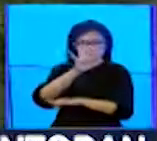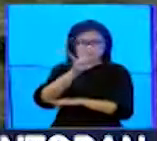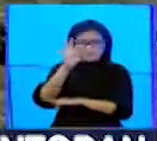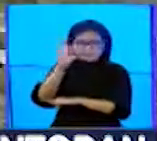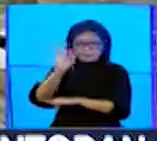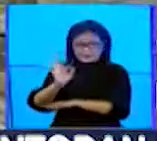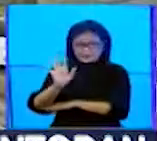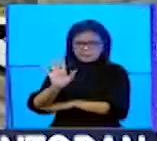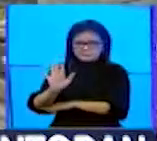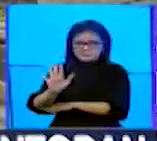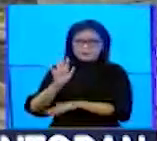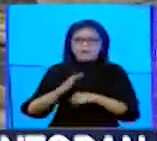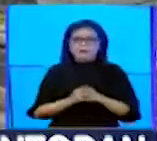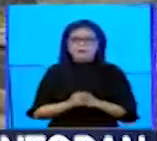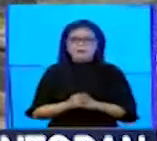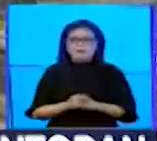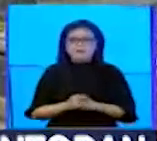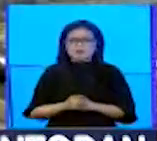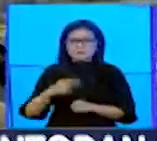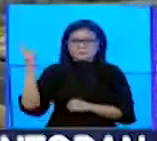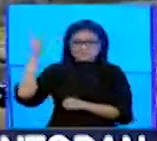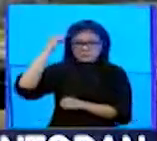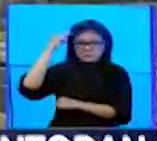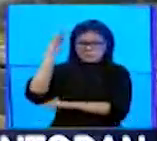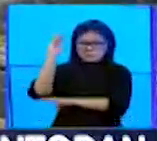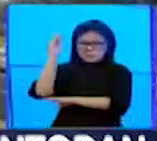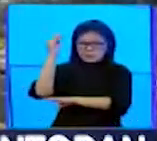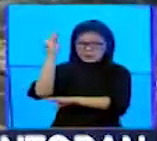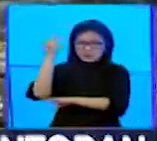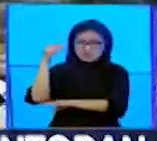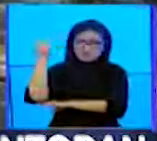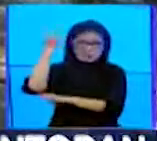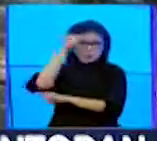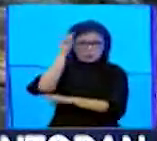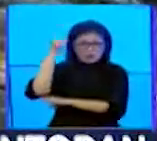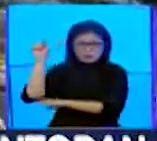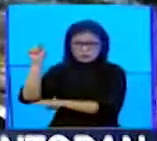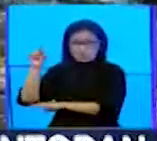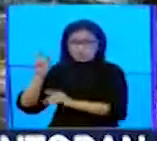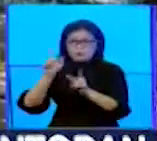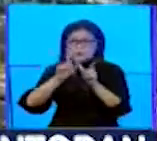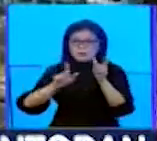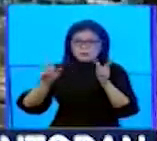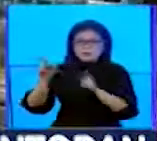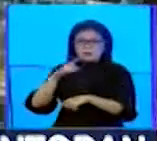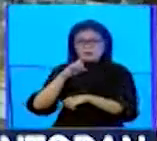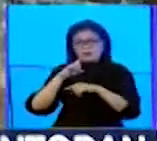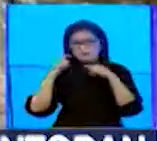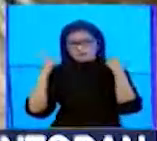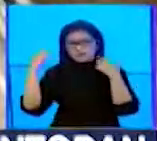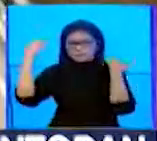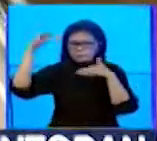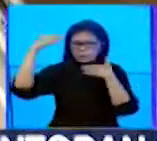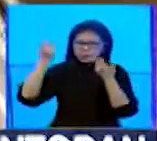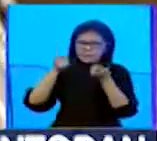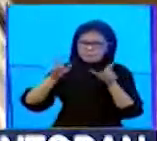gedung. Selain itu, Pemprov DKI juga membatasi jam operasional perkantoran, restoran, dan pusat perbelanjaan pada libur Natal dan Tahun